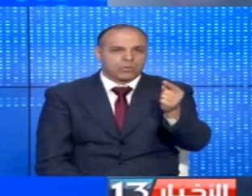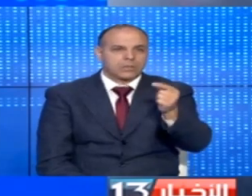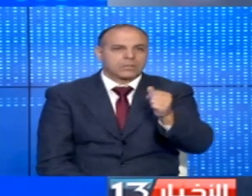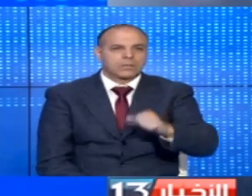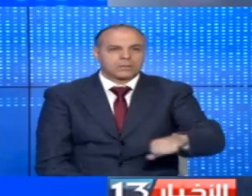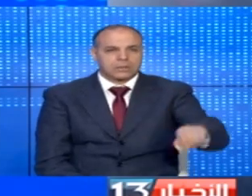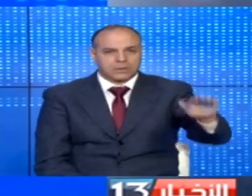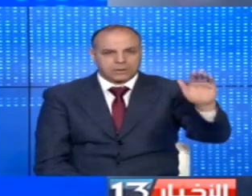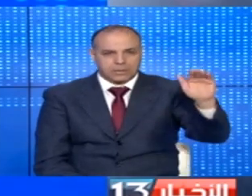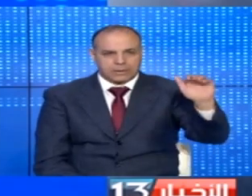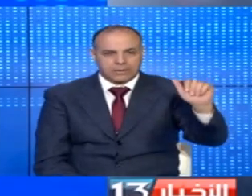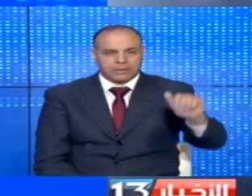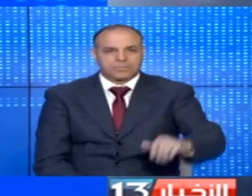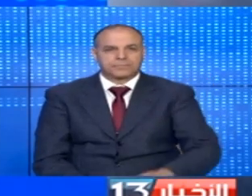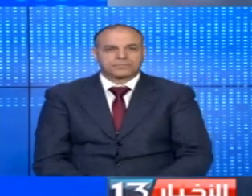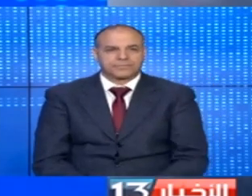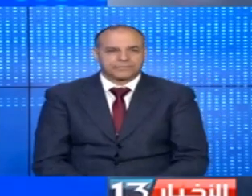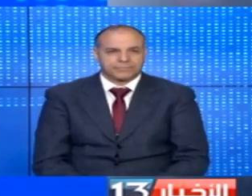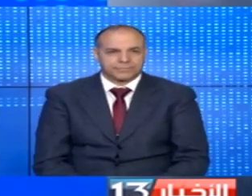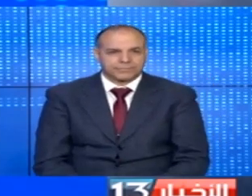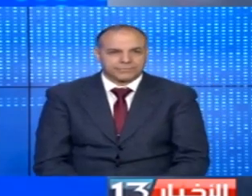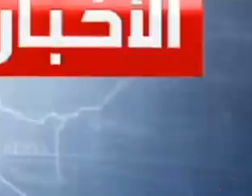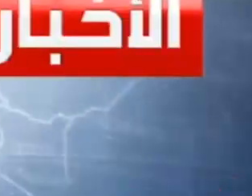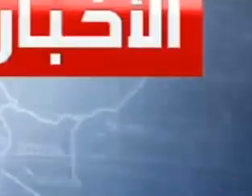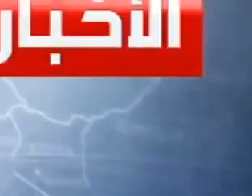المتابعه الى اللقاء